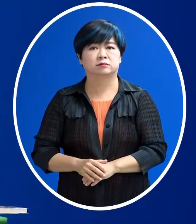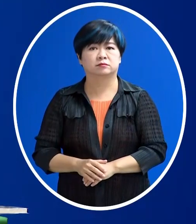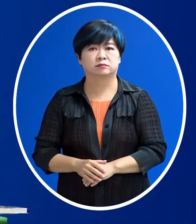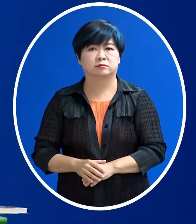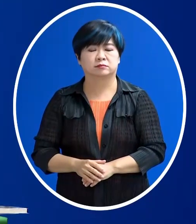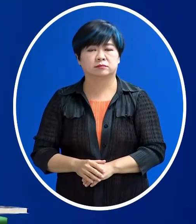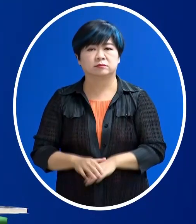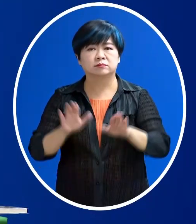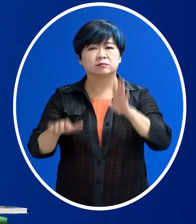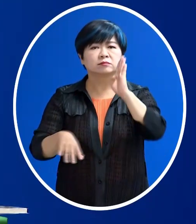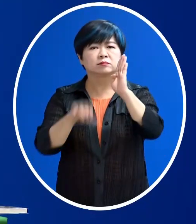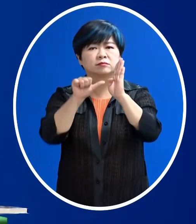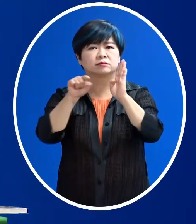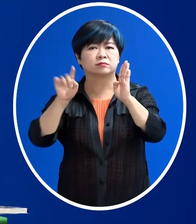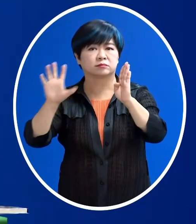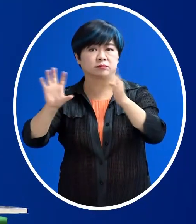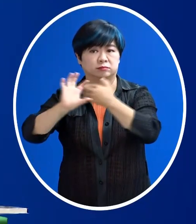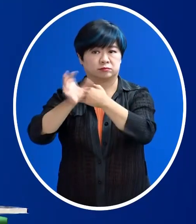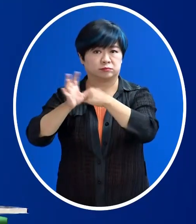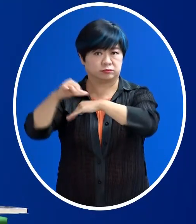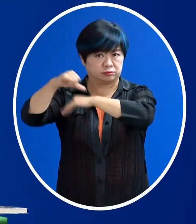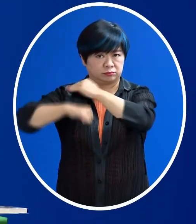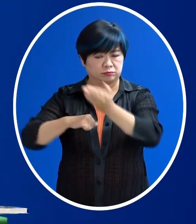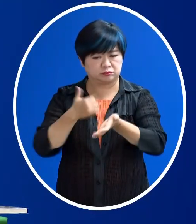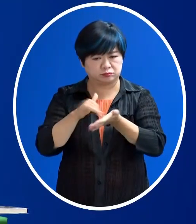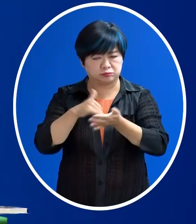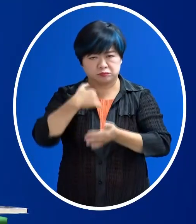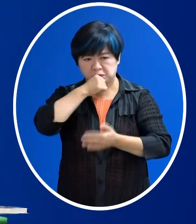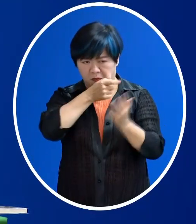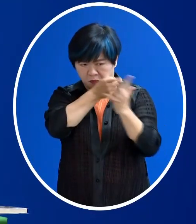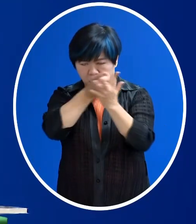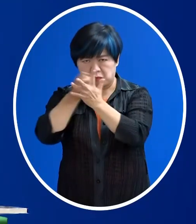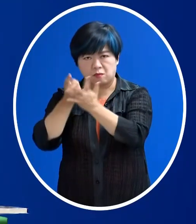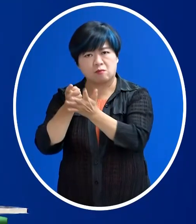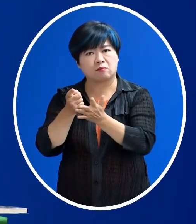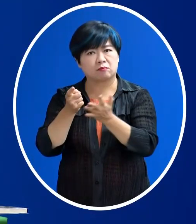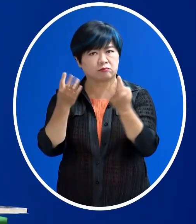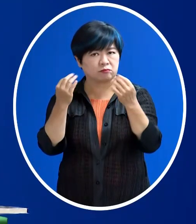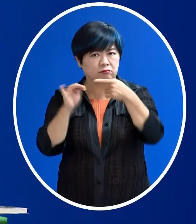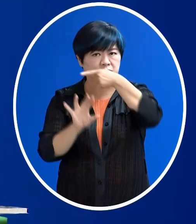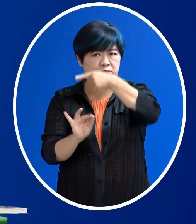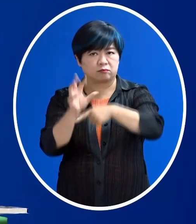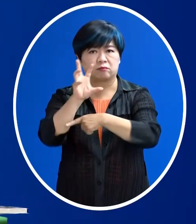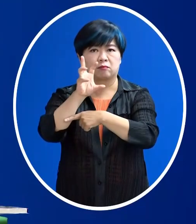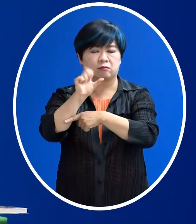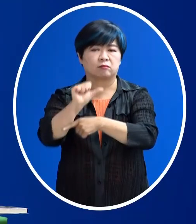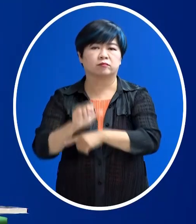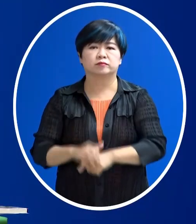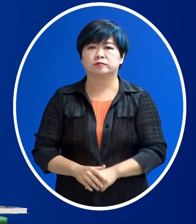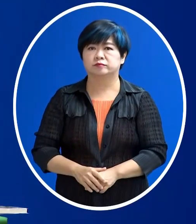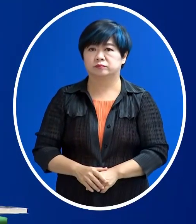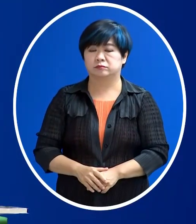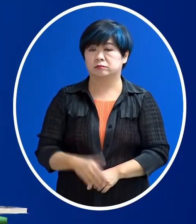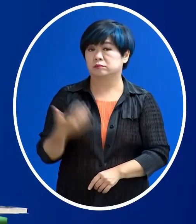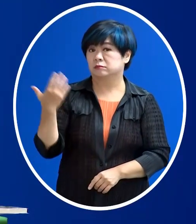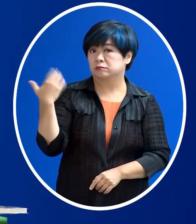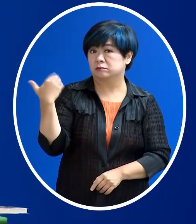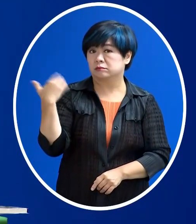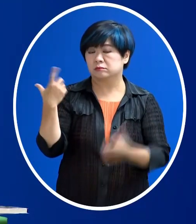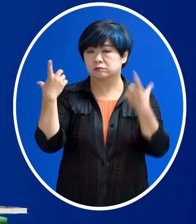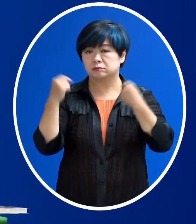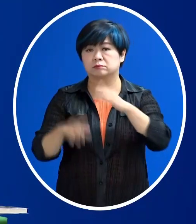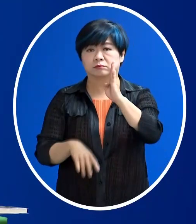个 BA.5 在境外入所占我们国内检出的比例是已经来到85%。那原来的这